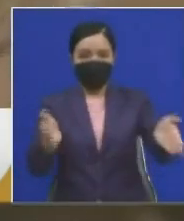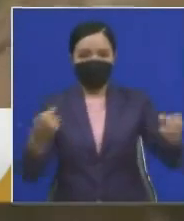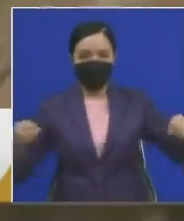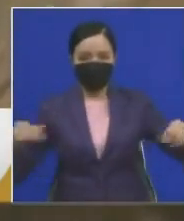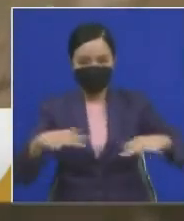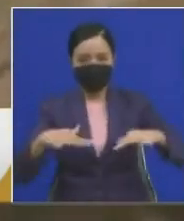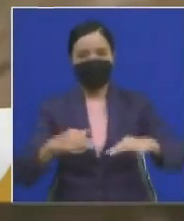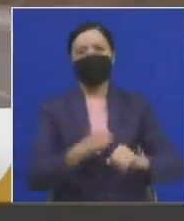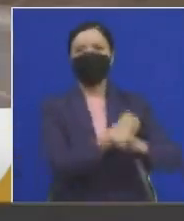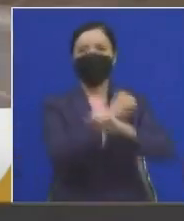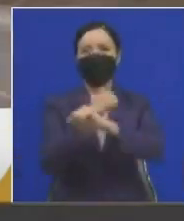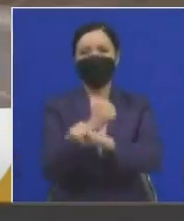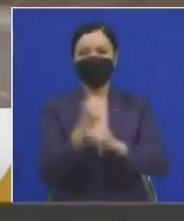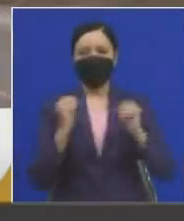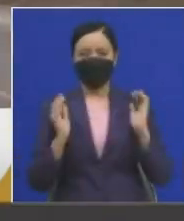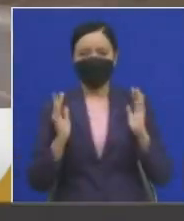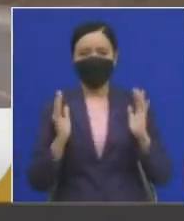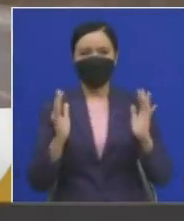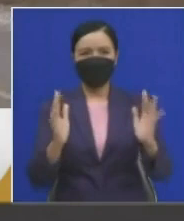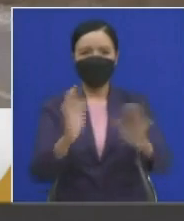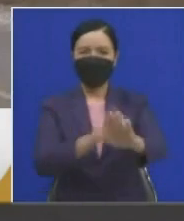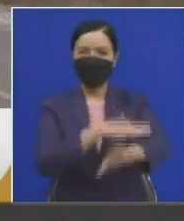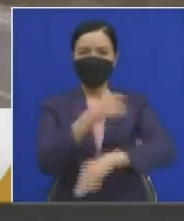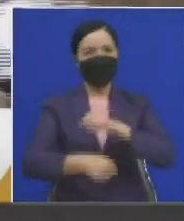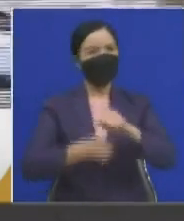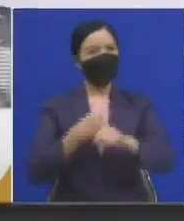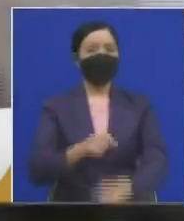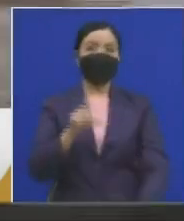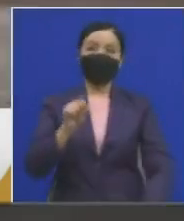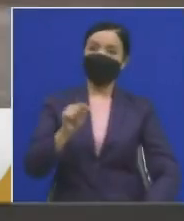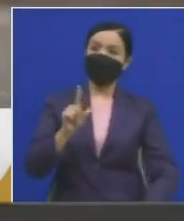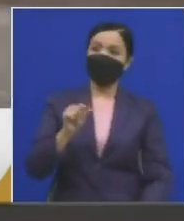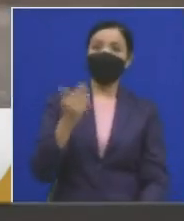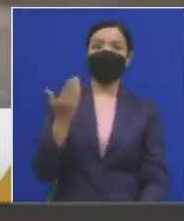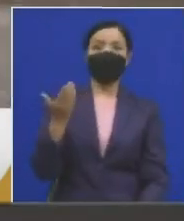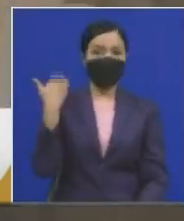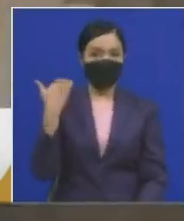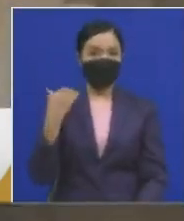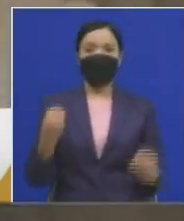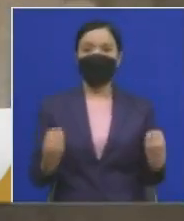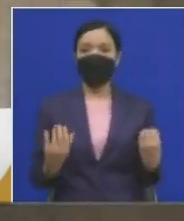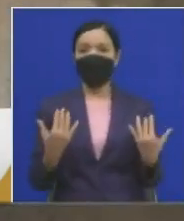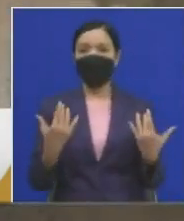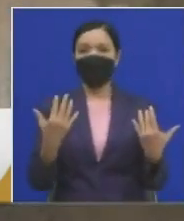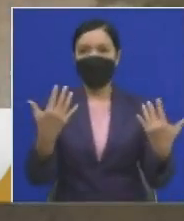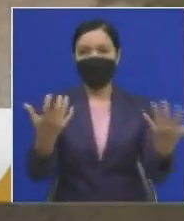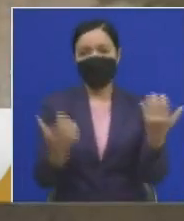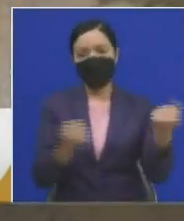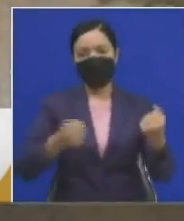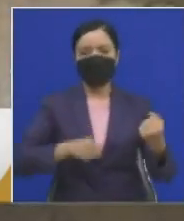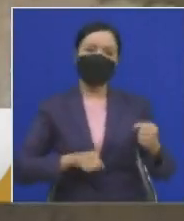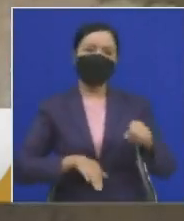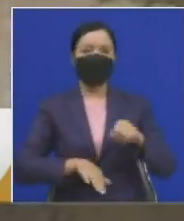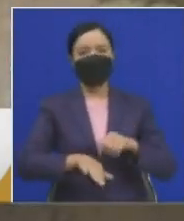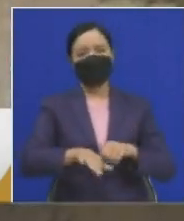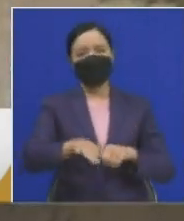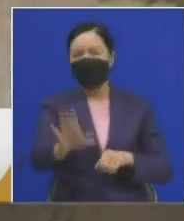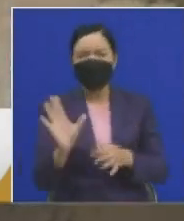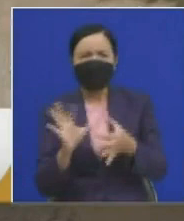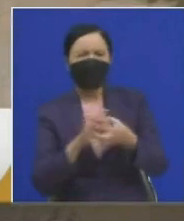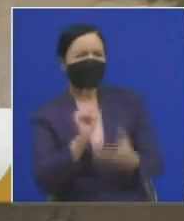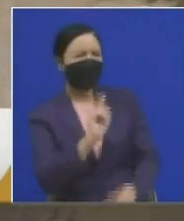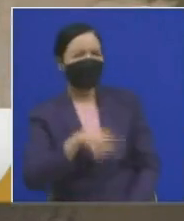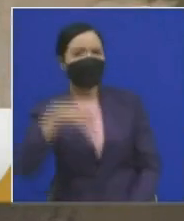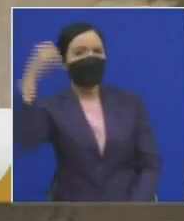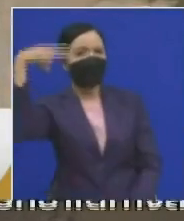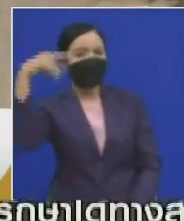ไกลบประมาณ 20 ป Saturnตอนไม้มัก็โตแล้ว คัรถผานทะเลซาย 2 ขาง ๆ็สวยเข